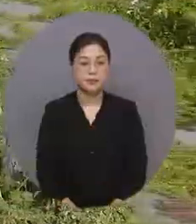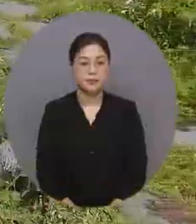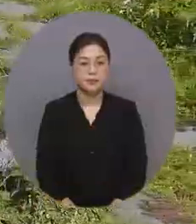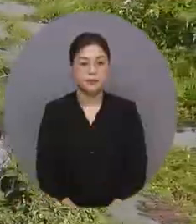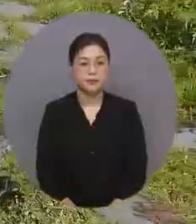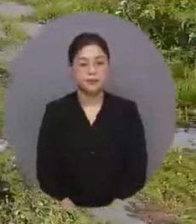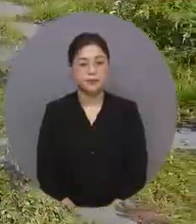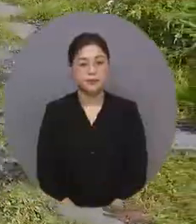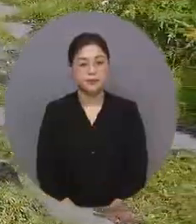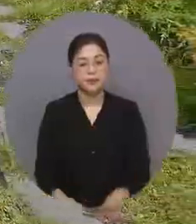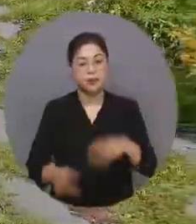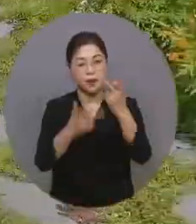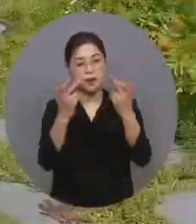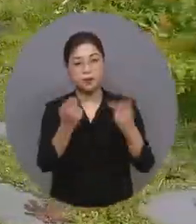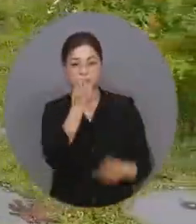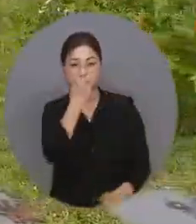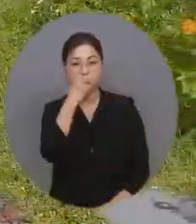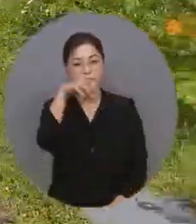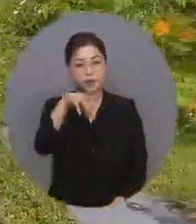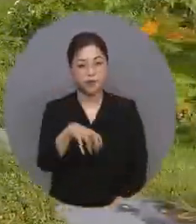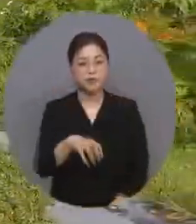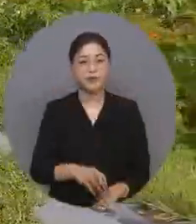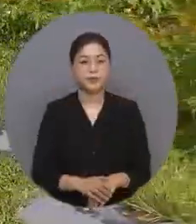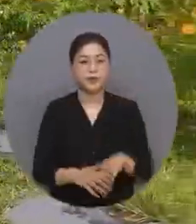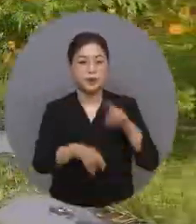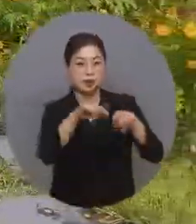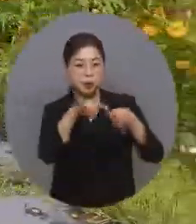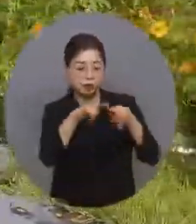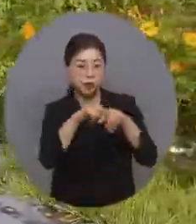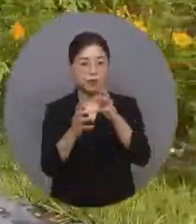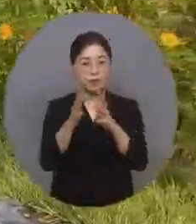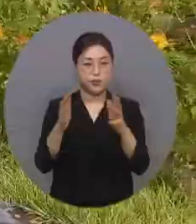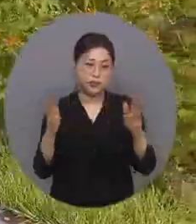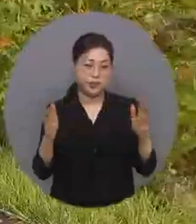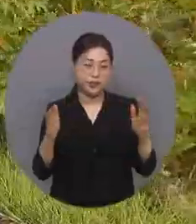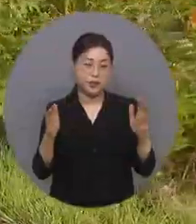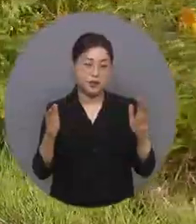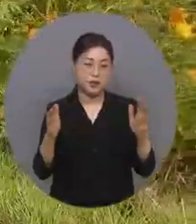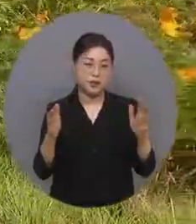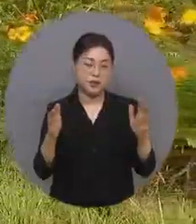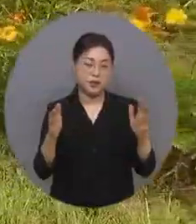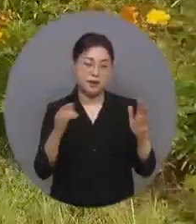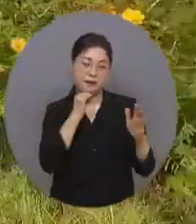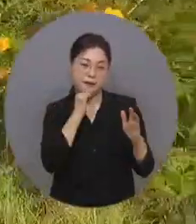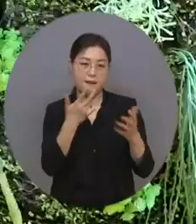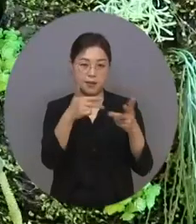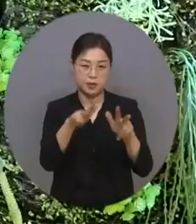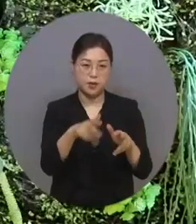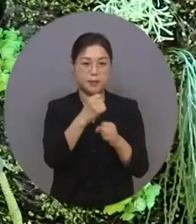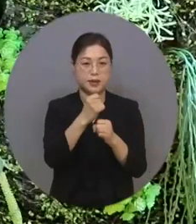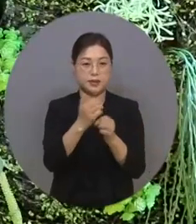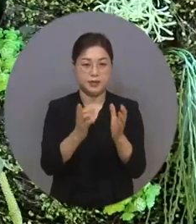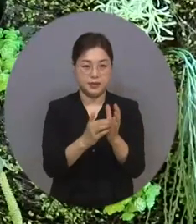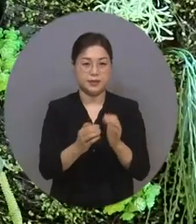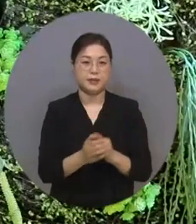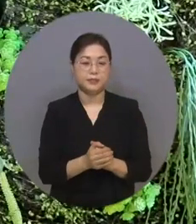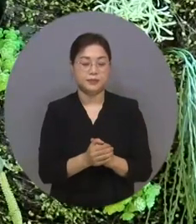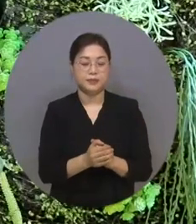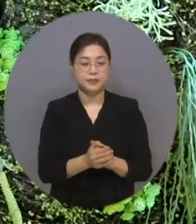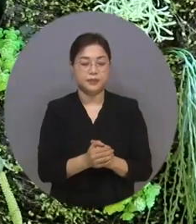자연이 숨쉬는 공간. 나무와 화초들로 아담한 정원이 꾸며져 있습니다.